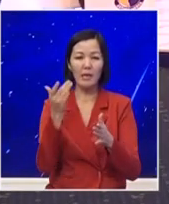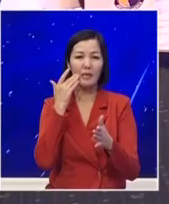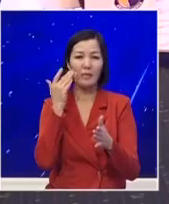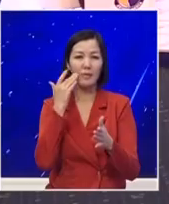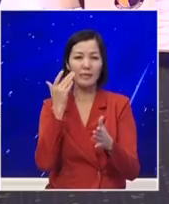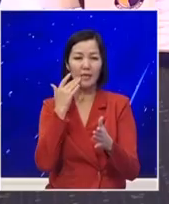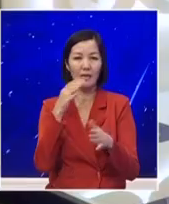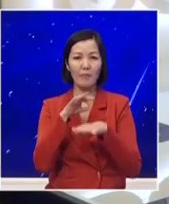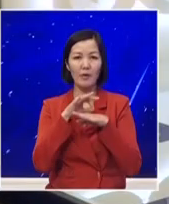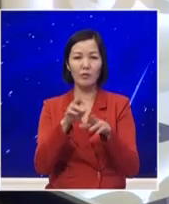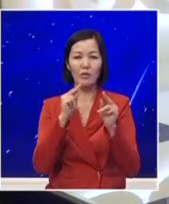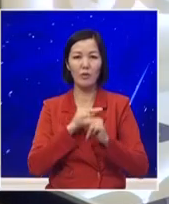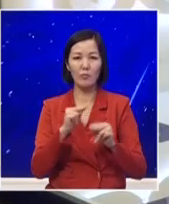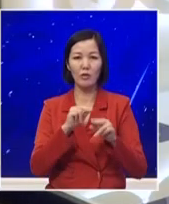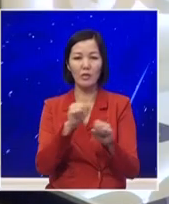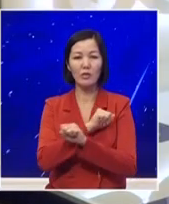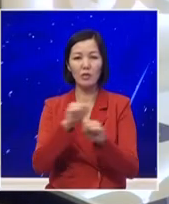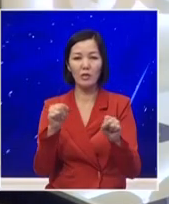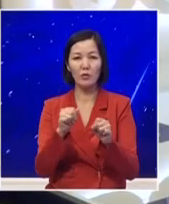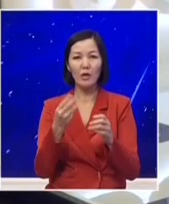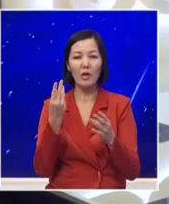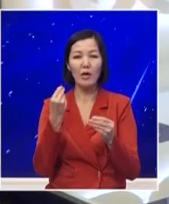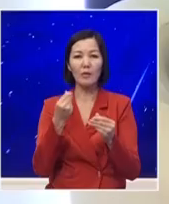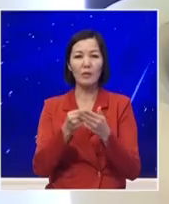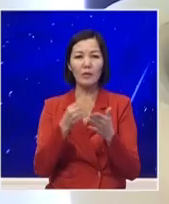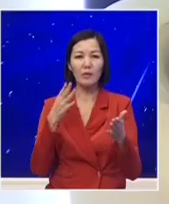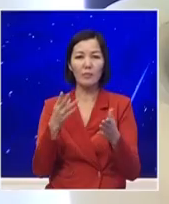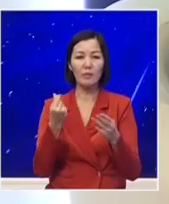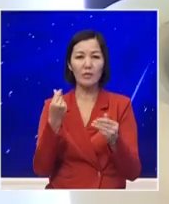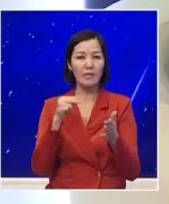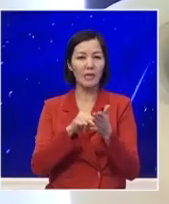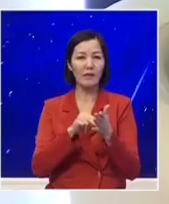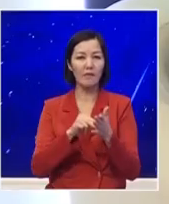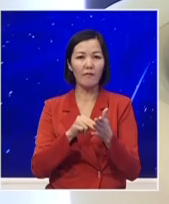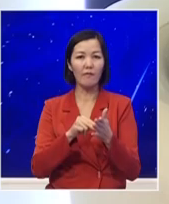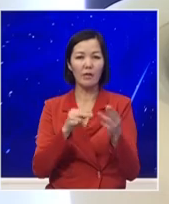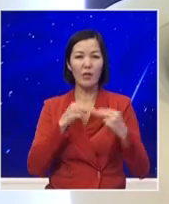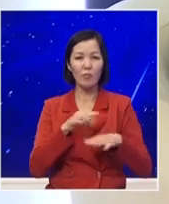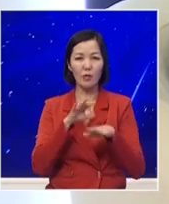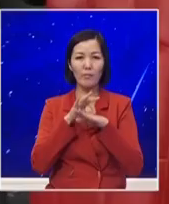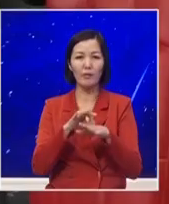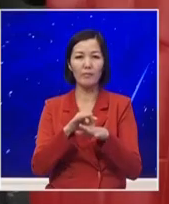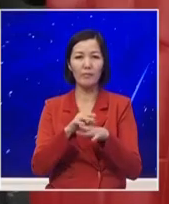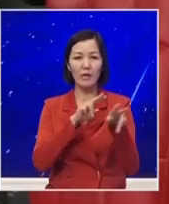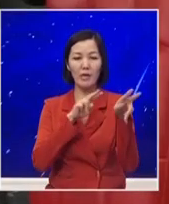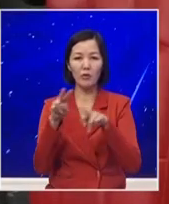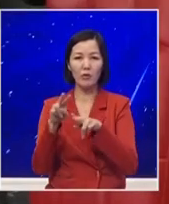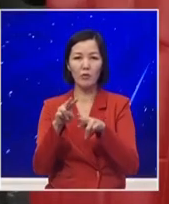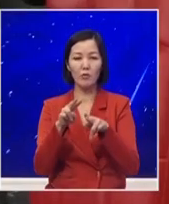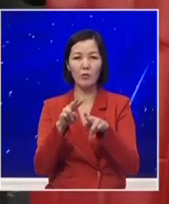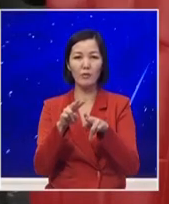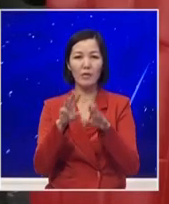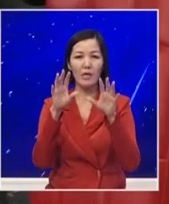постоянной основе проводятся работы по недопущению роста тарифов. Серьезная работа проводится также по контролю за